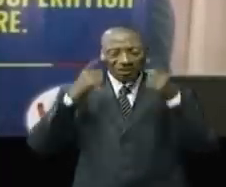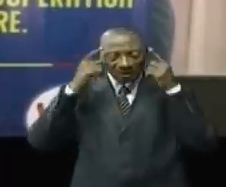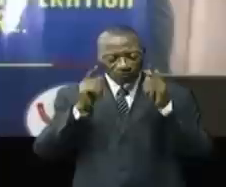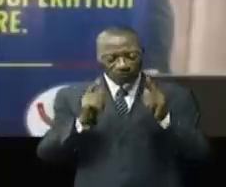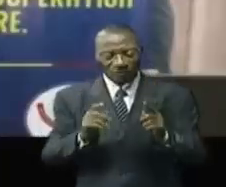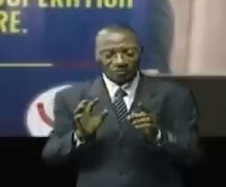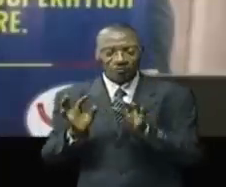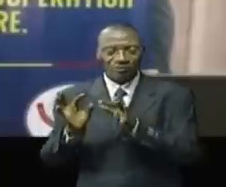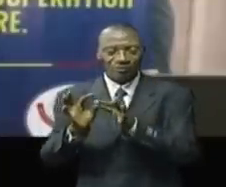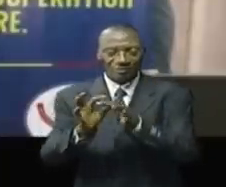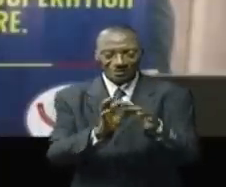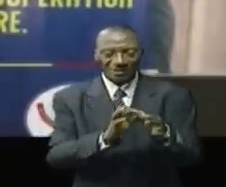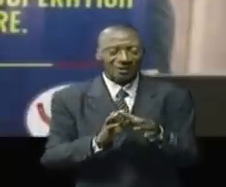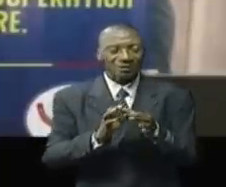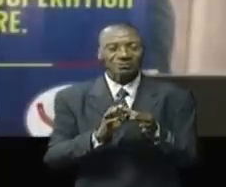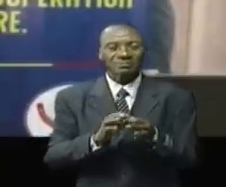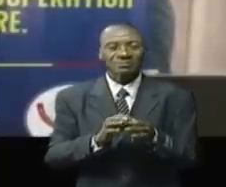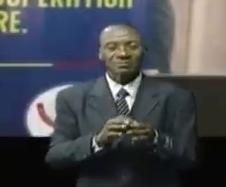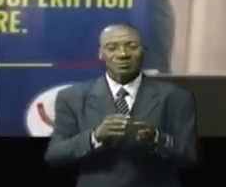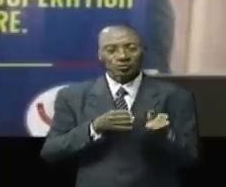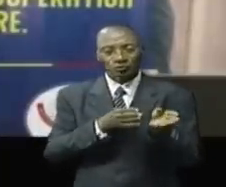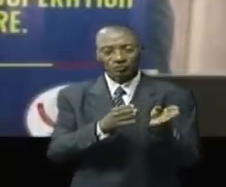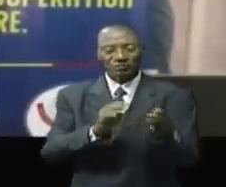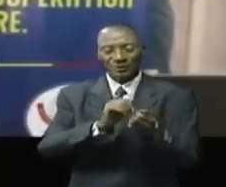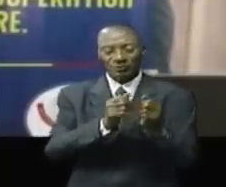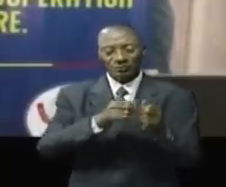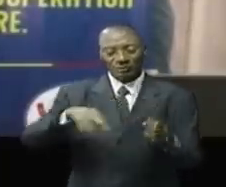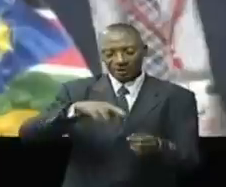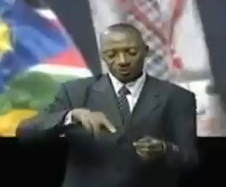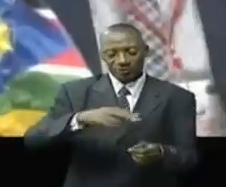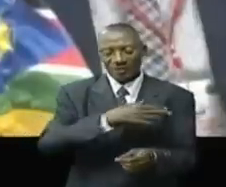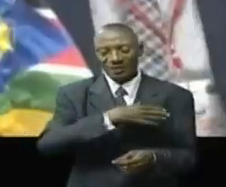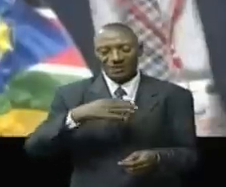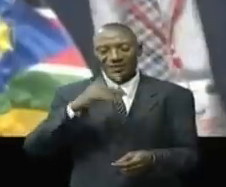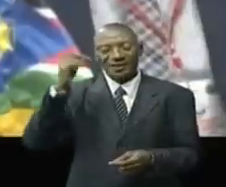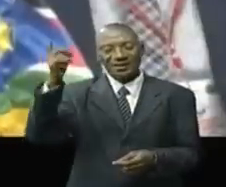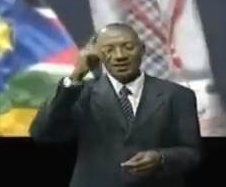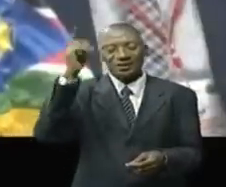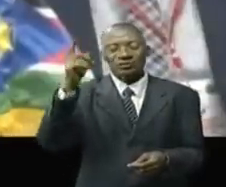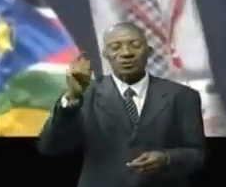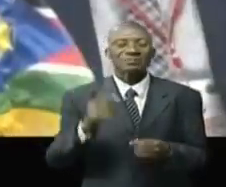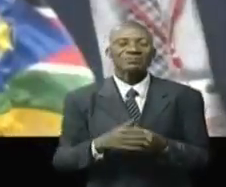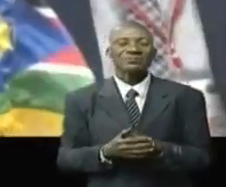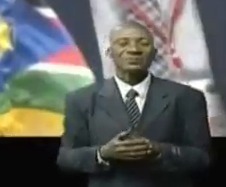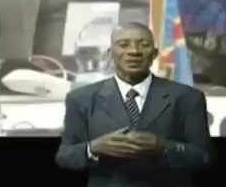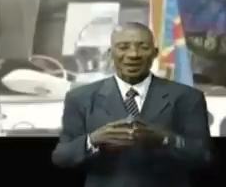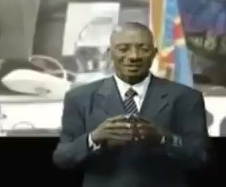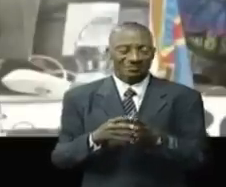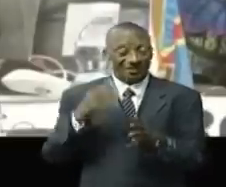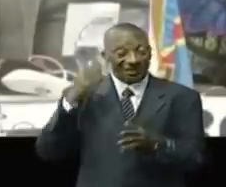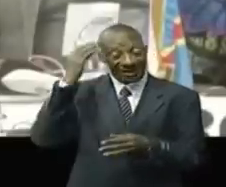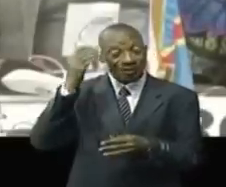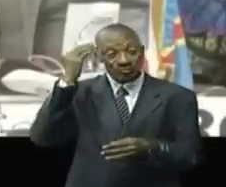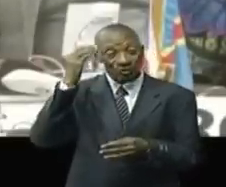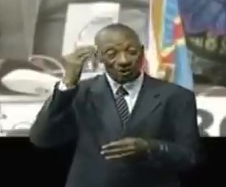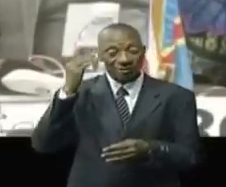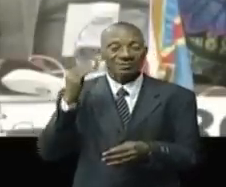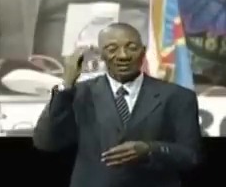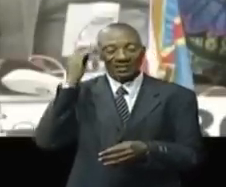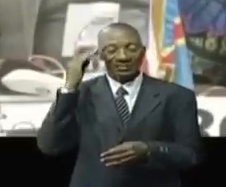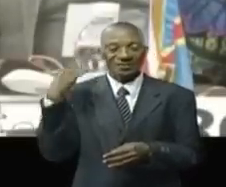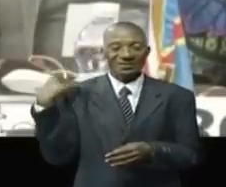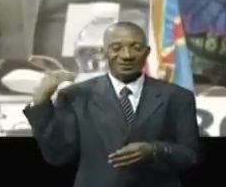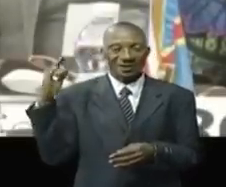multilatérales conformément aux obligations régionales et internationales. C'est sur une note d'espoir que la ministre d'État, ministre